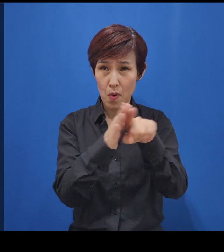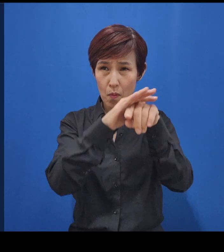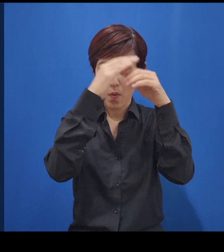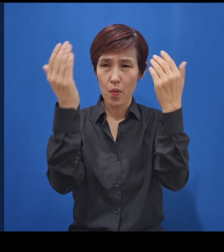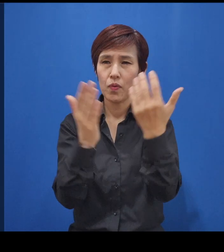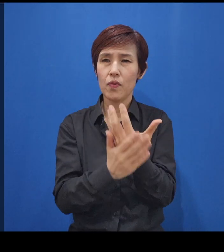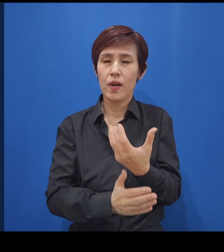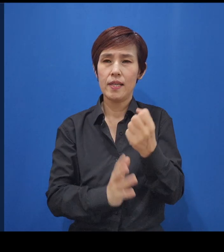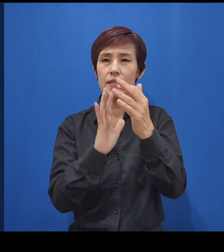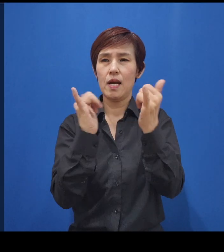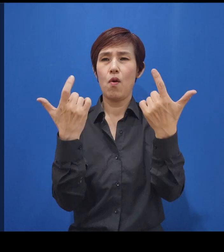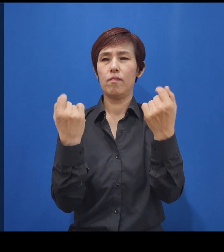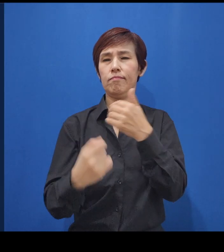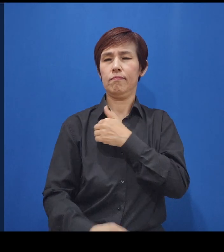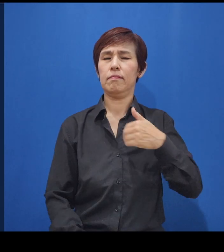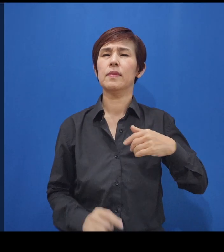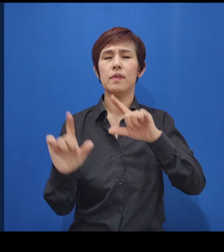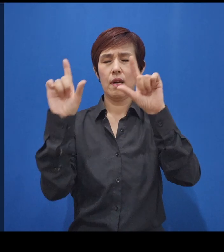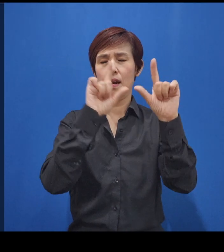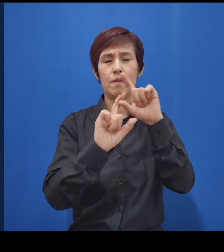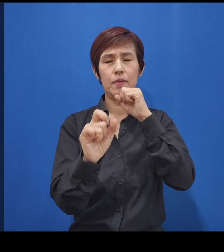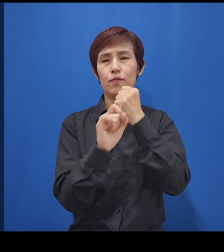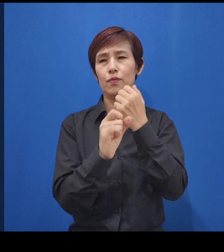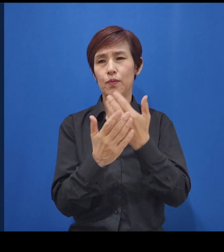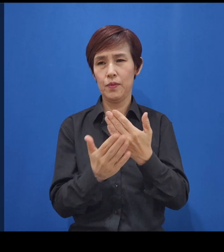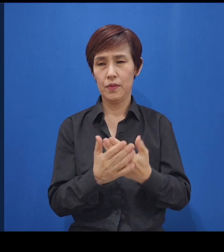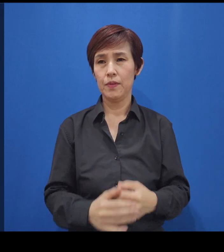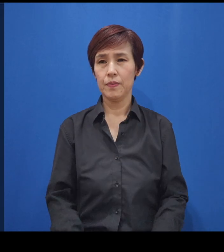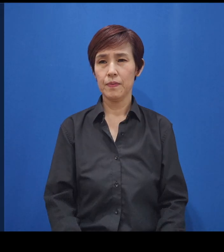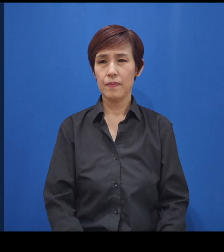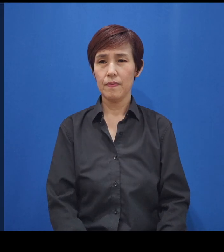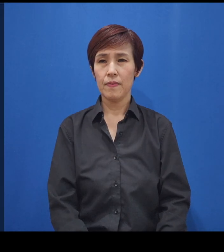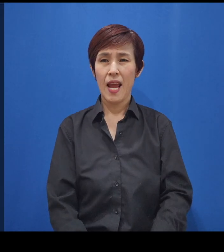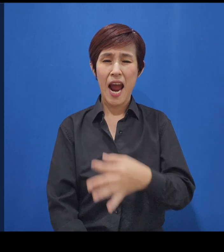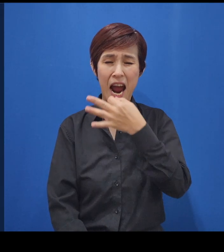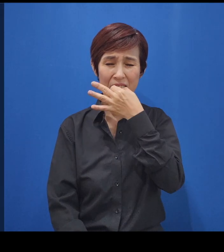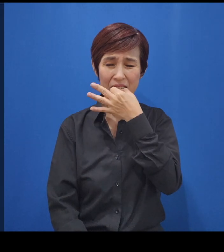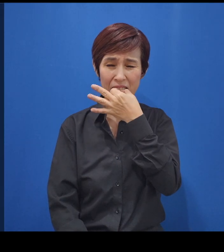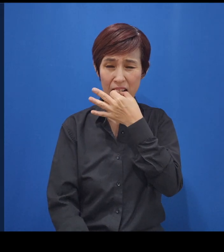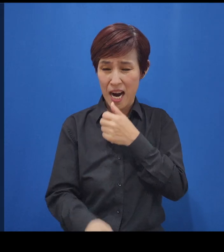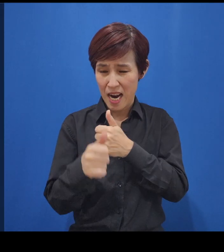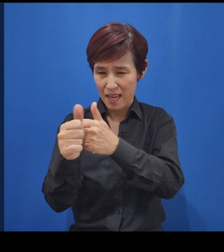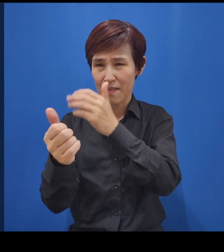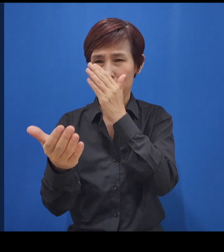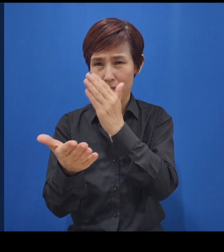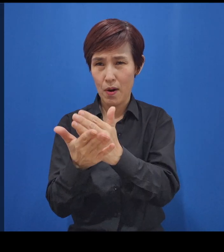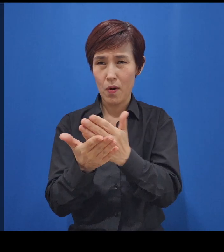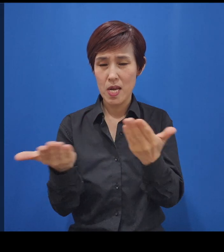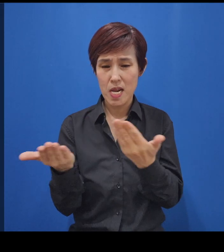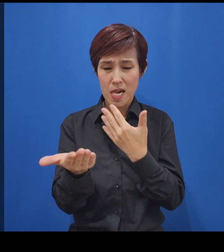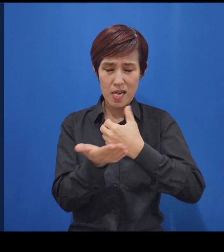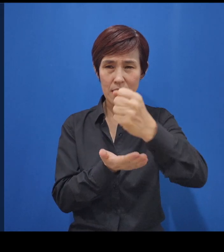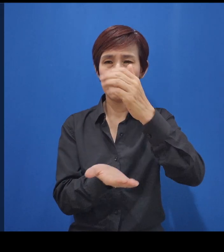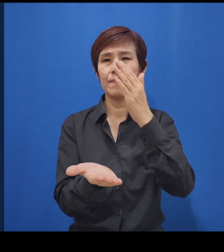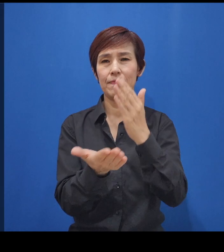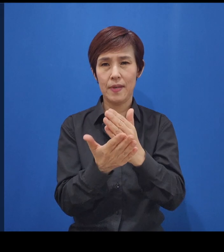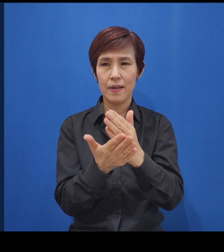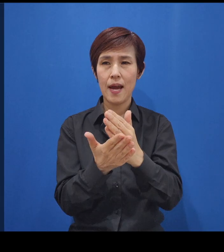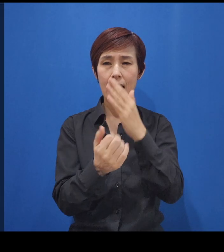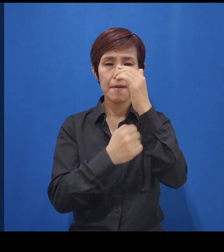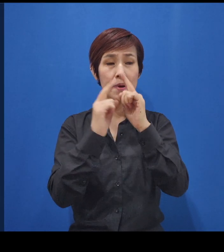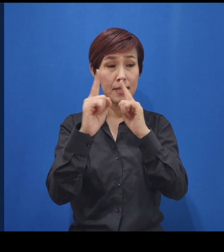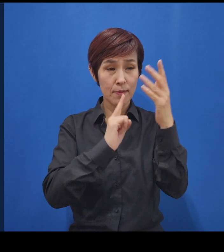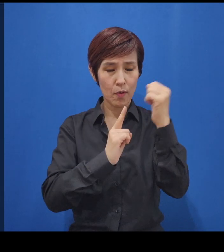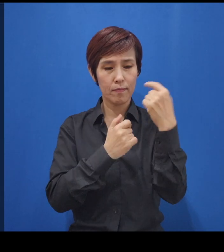모든 것을 가진 자로 당당히 살게 하옵소서. 욕심 붙들다 직무를 빼앗기지